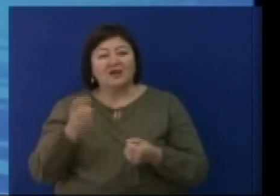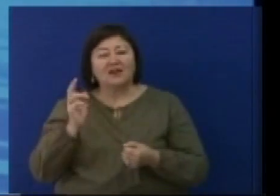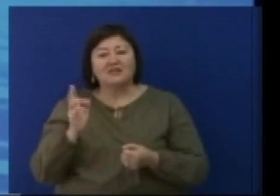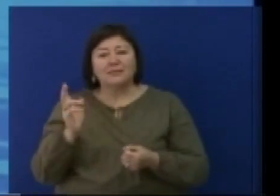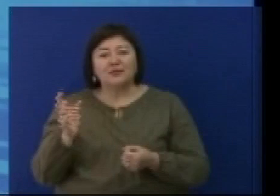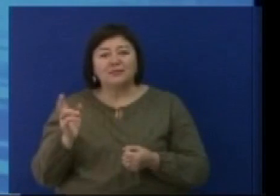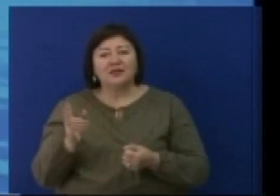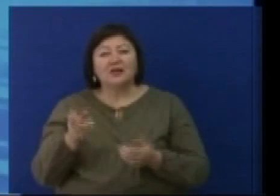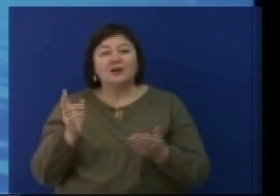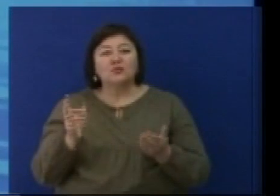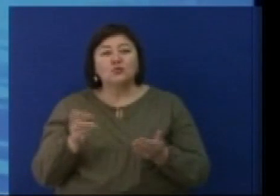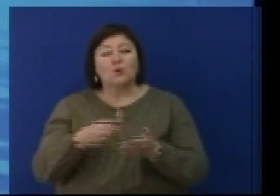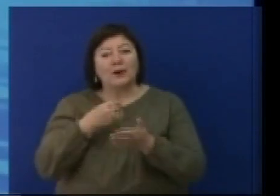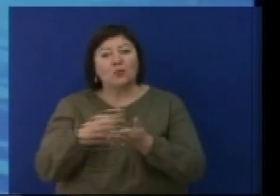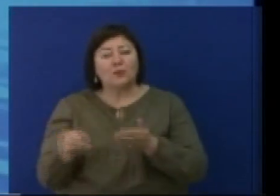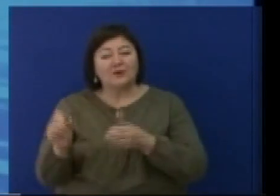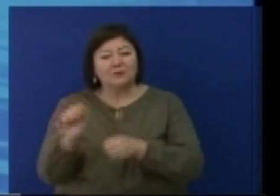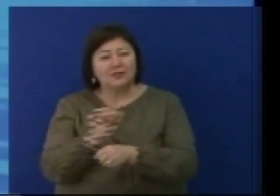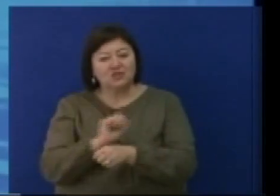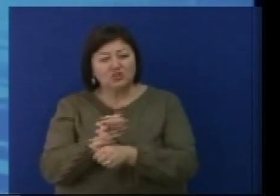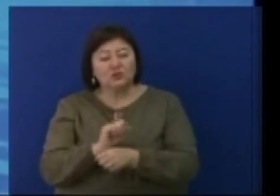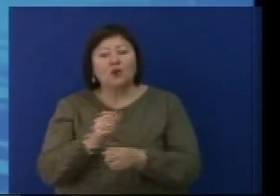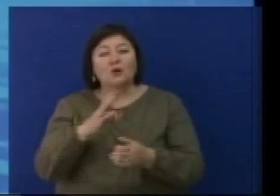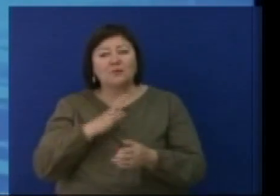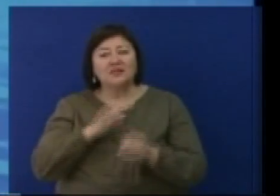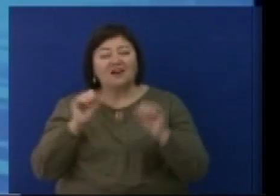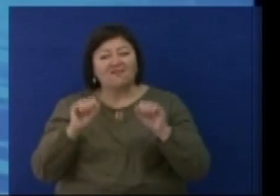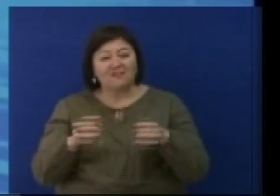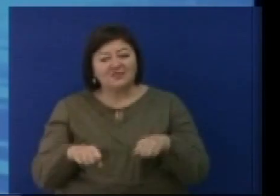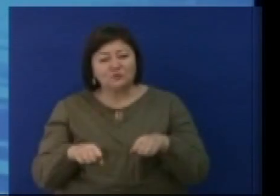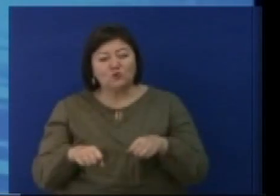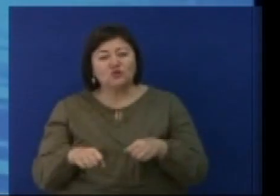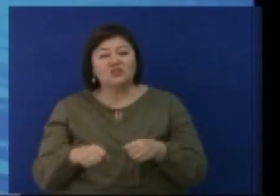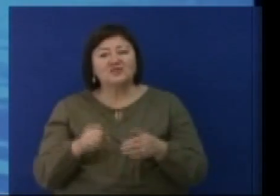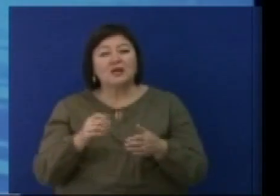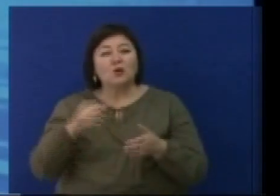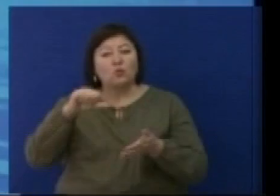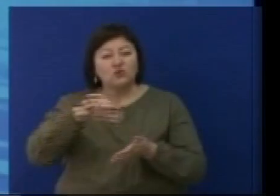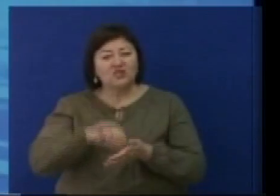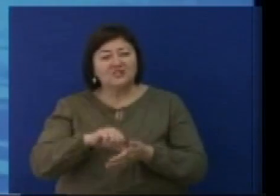алушының пәтер ұтып алу мүмкіндігі болды. Алайда бұл жолы Семей қаласының автокөлігі есіне бұйырды.